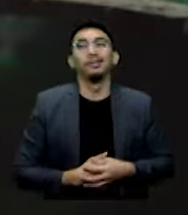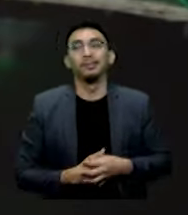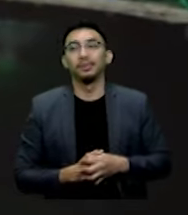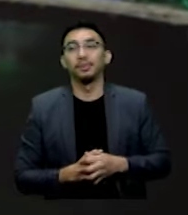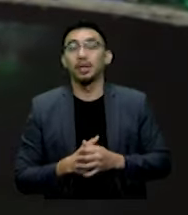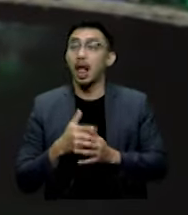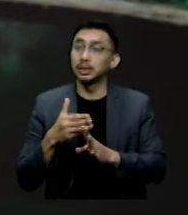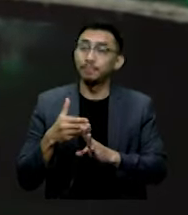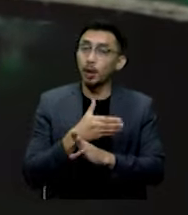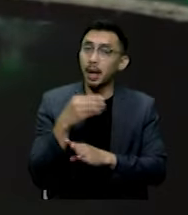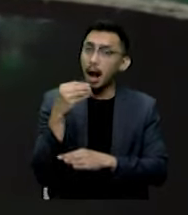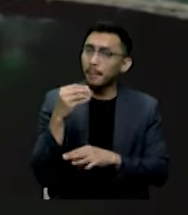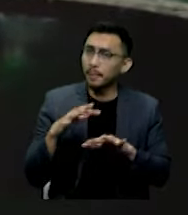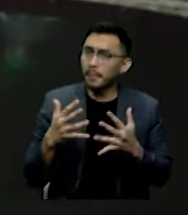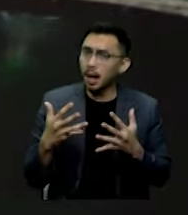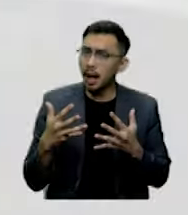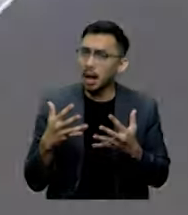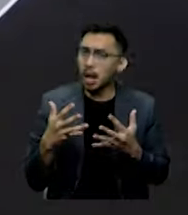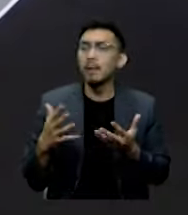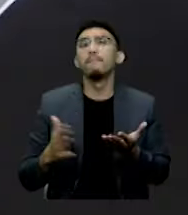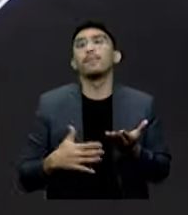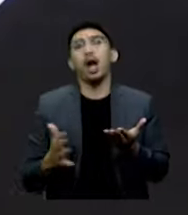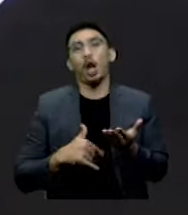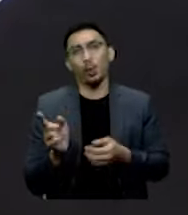Ya dipanggang itu. Dipanggang dulu iya. Ya?